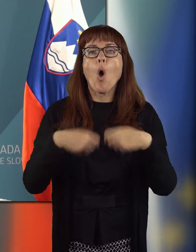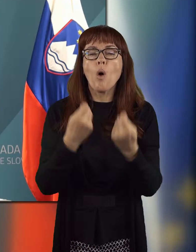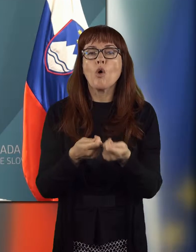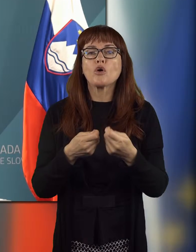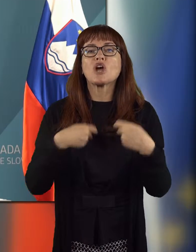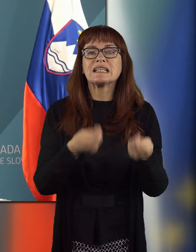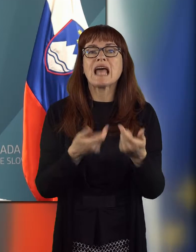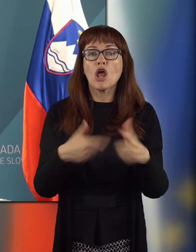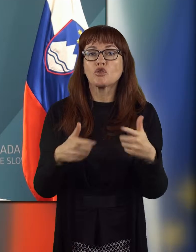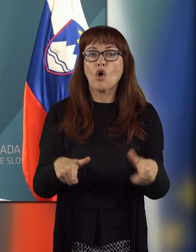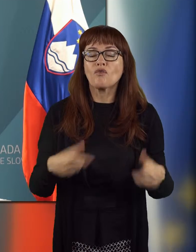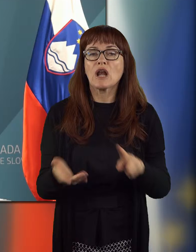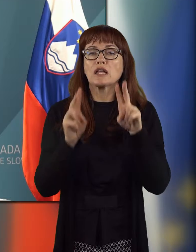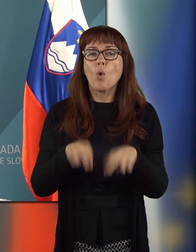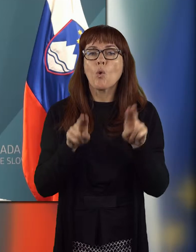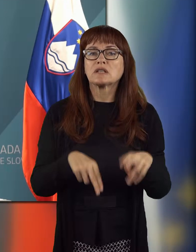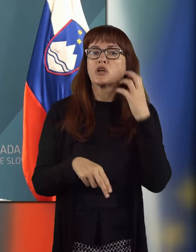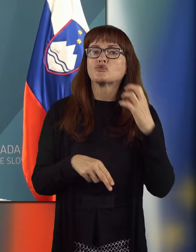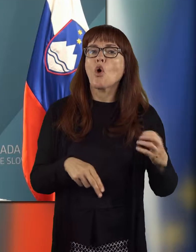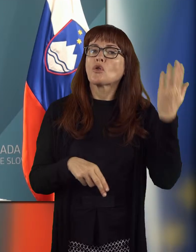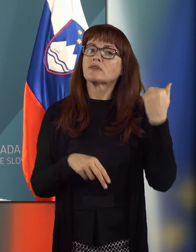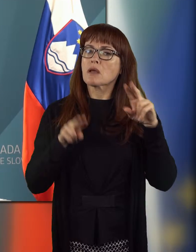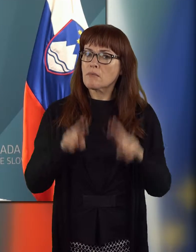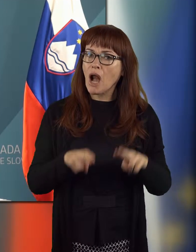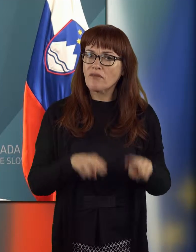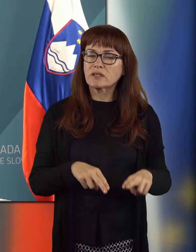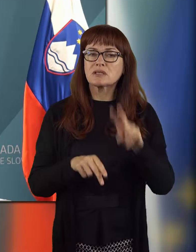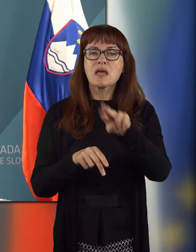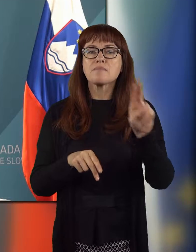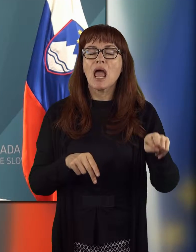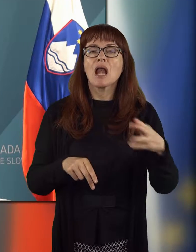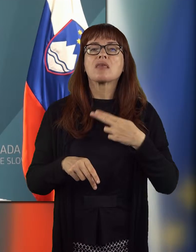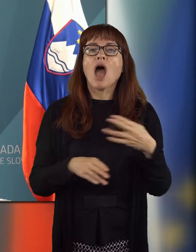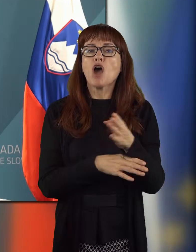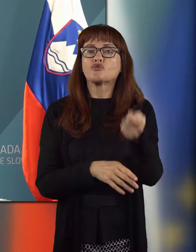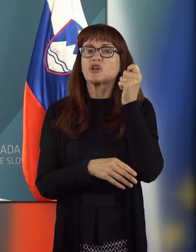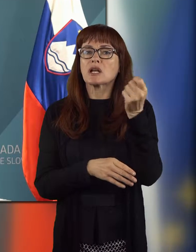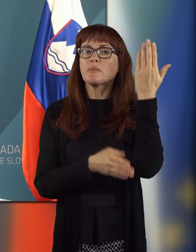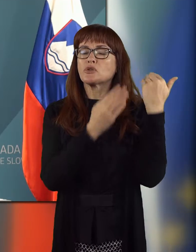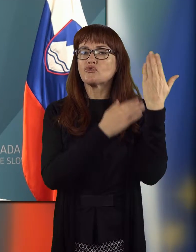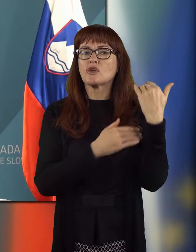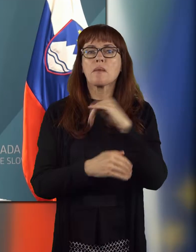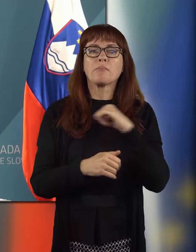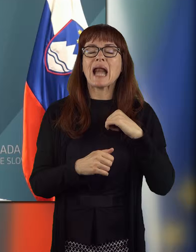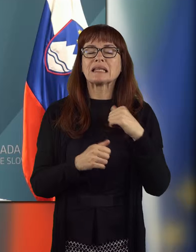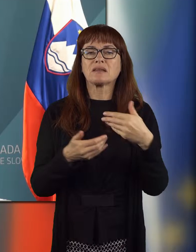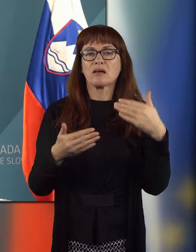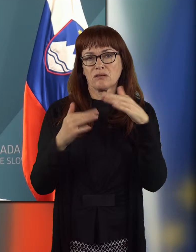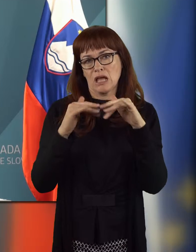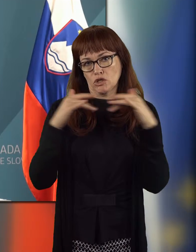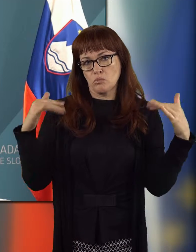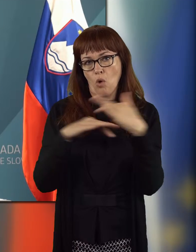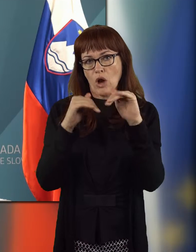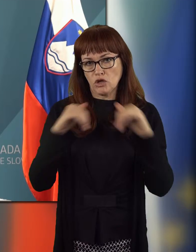izdajanje dovoljenj in pa uresničevanje zgodovinskih pravic, ki so jih imeli naši ribiči pred samo